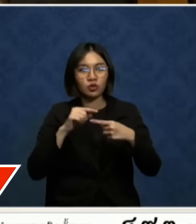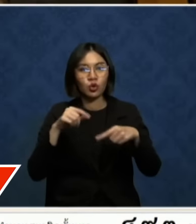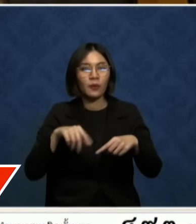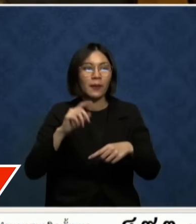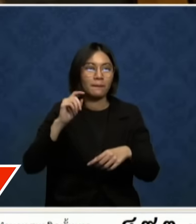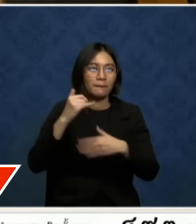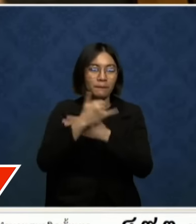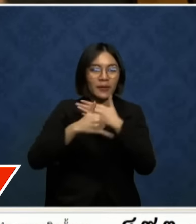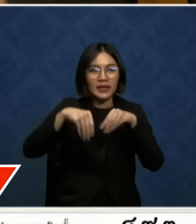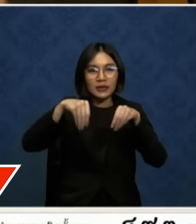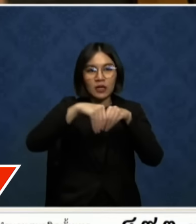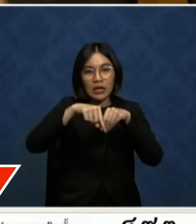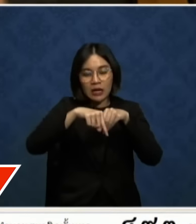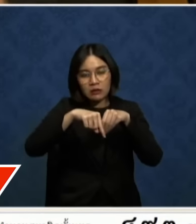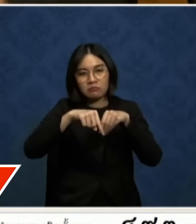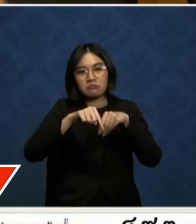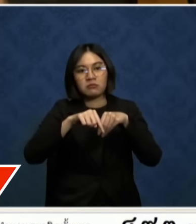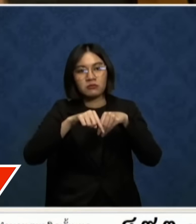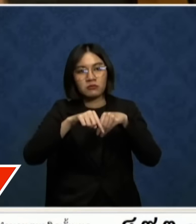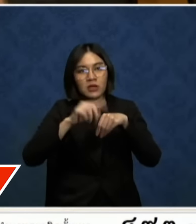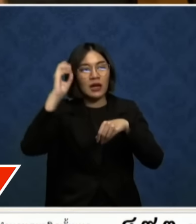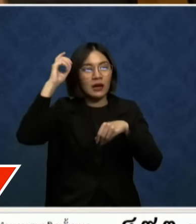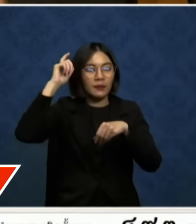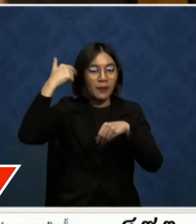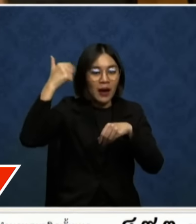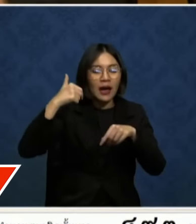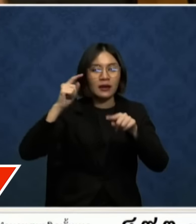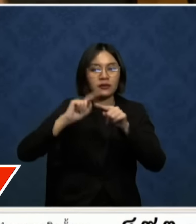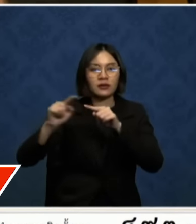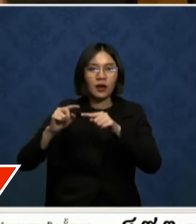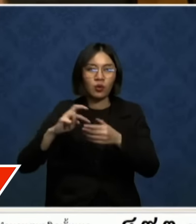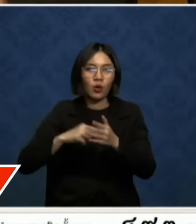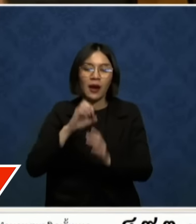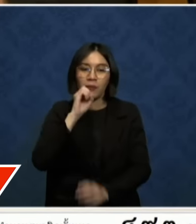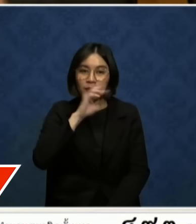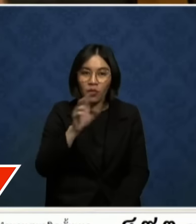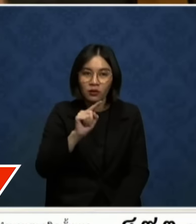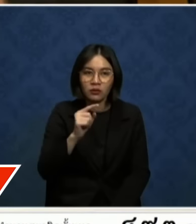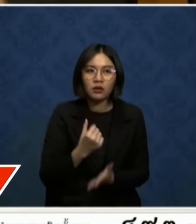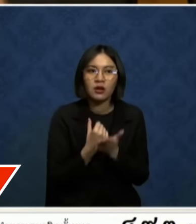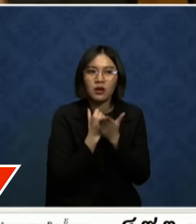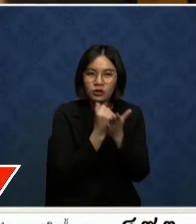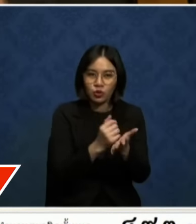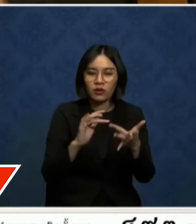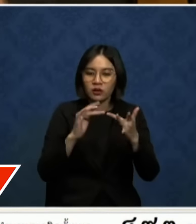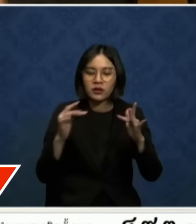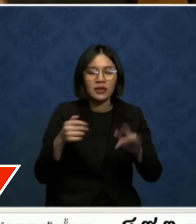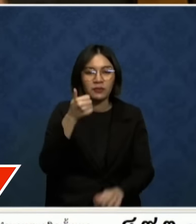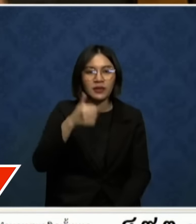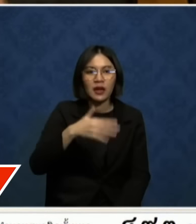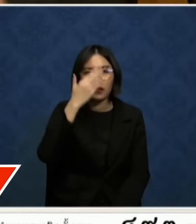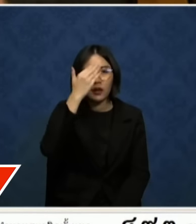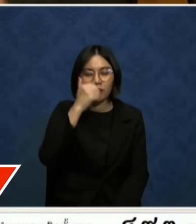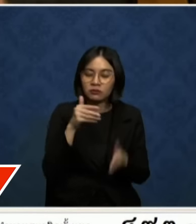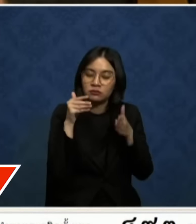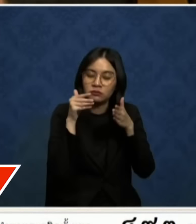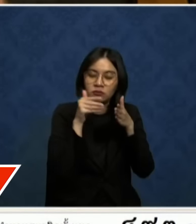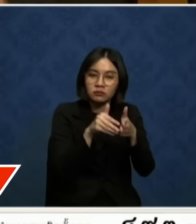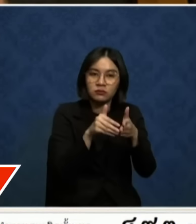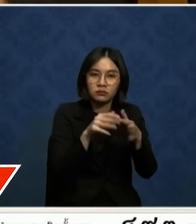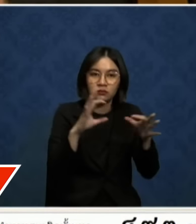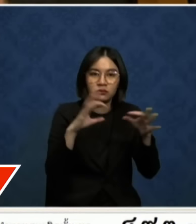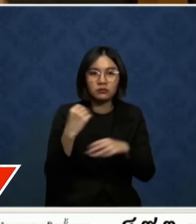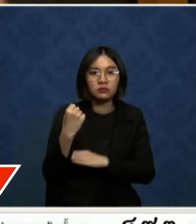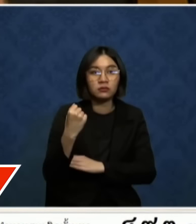นะครับอันนี้ต้องยอมรับตรงๆว่าเราไม่สามารถที่จะช่วยในส่วนตรงนี้ได้เพราะเราอาจจะโฟกัสในเรื่องของอำนา